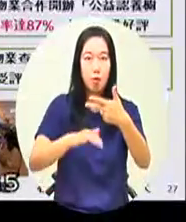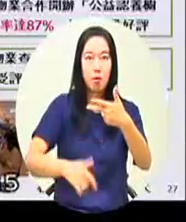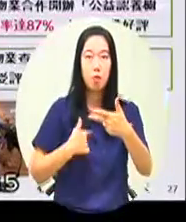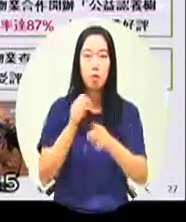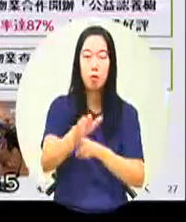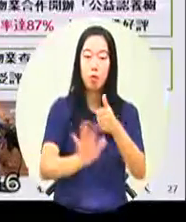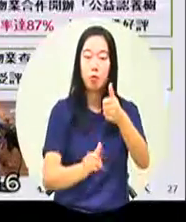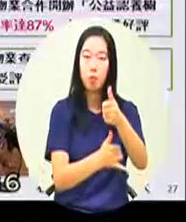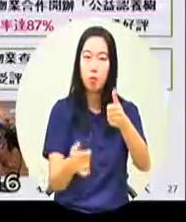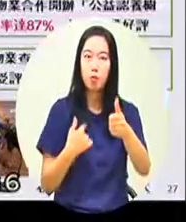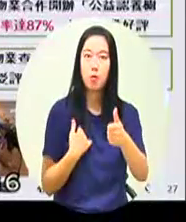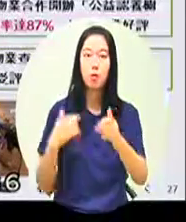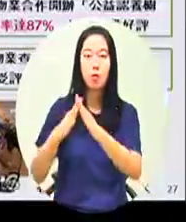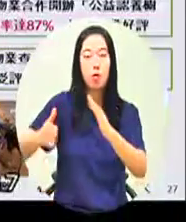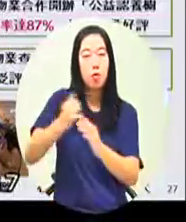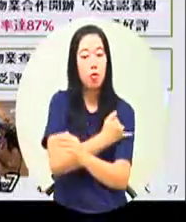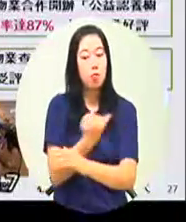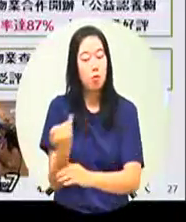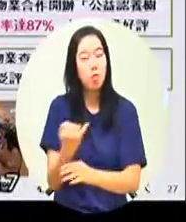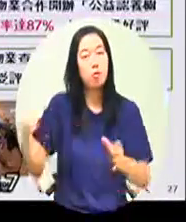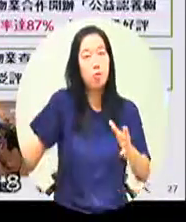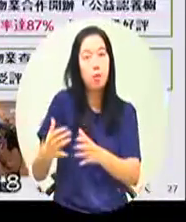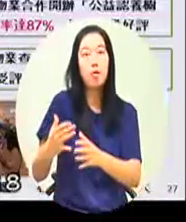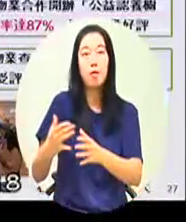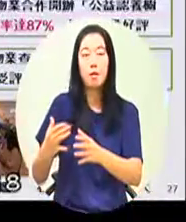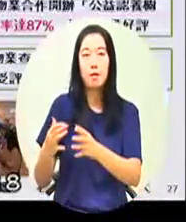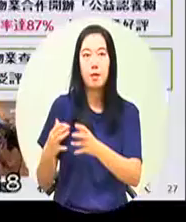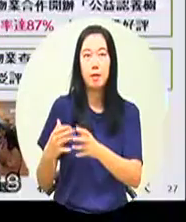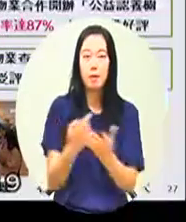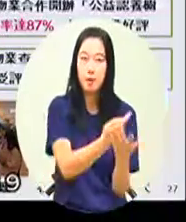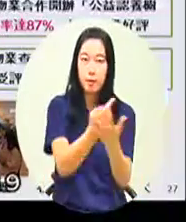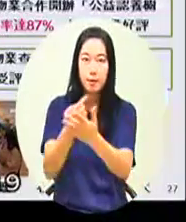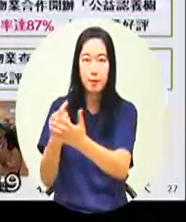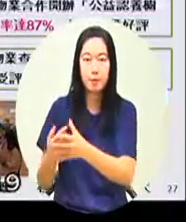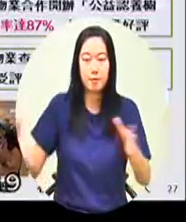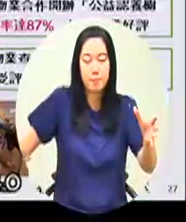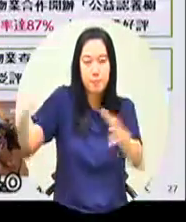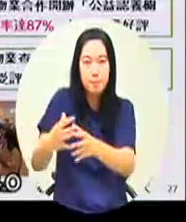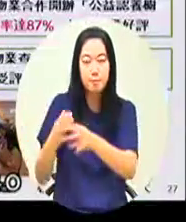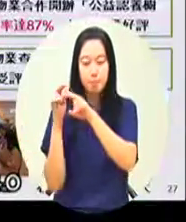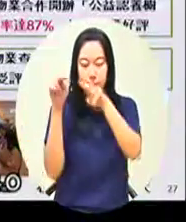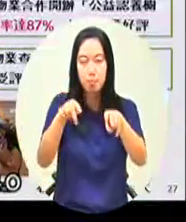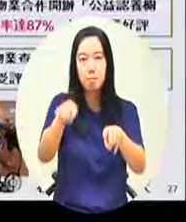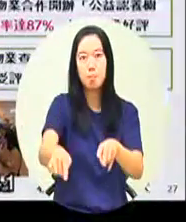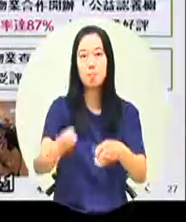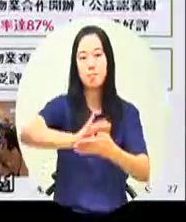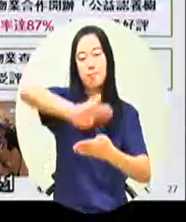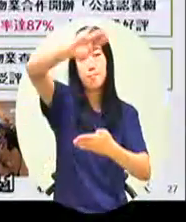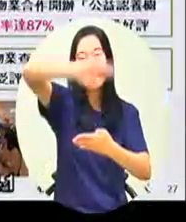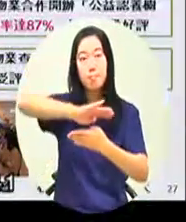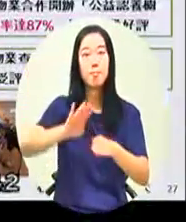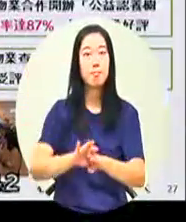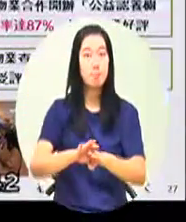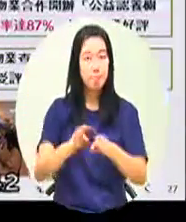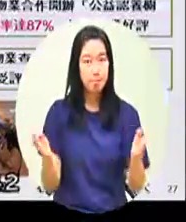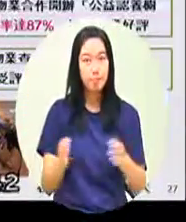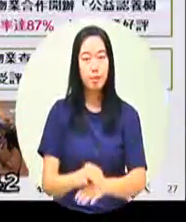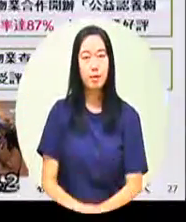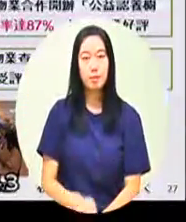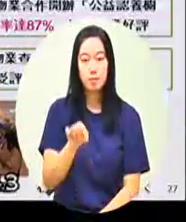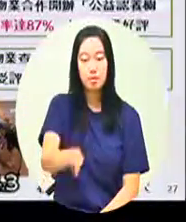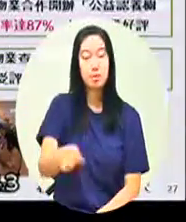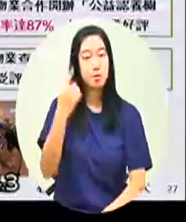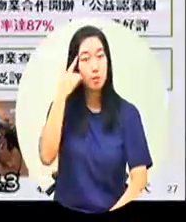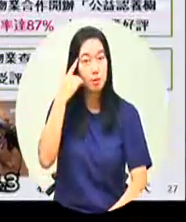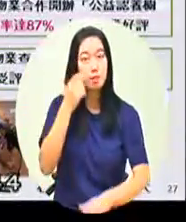支也跟陈市长那各位见证之下呢，共同揭幕来启用。那么在这个计划，整